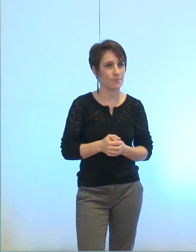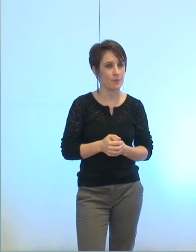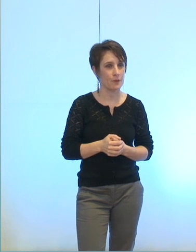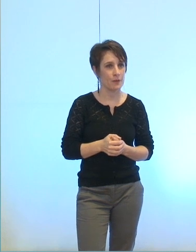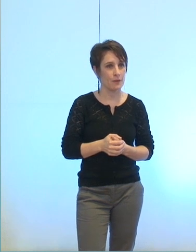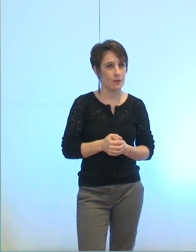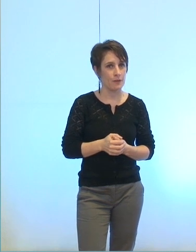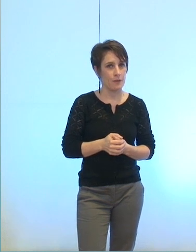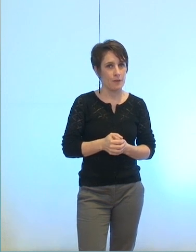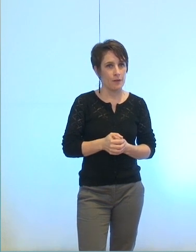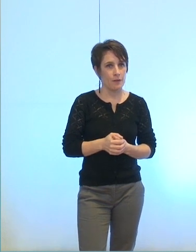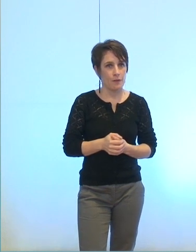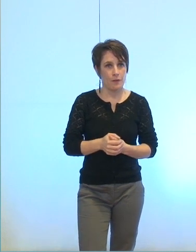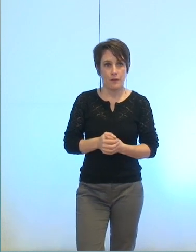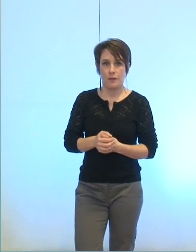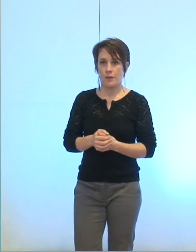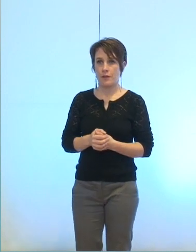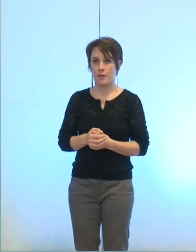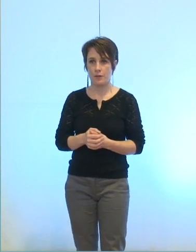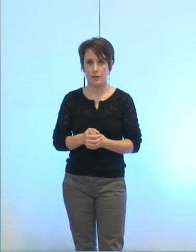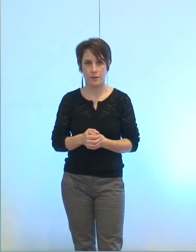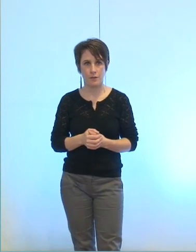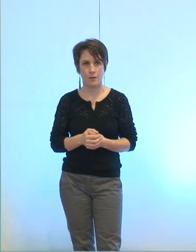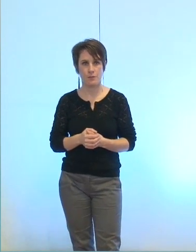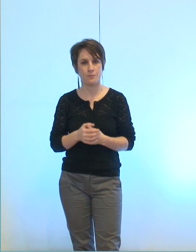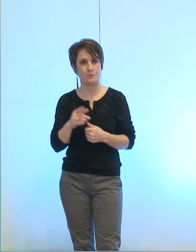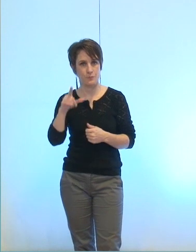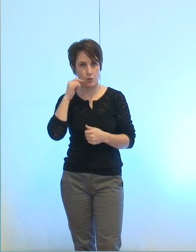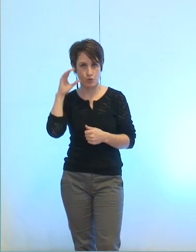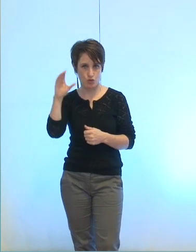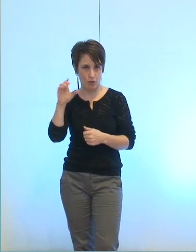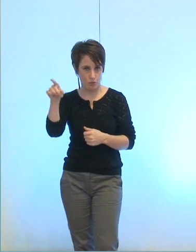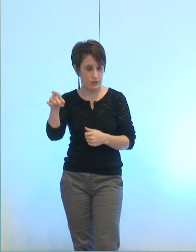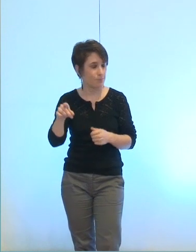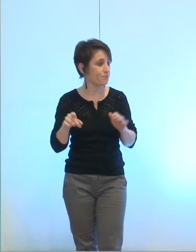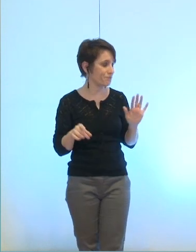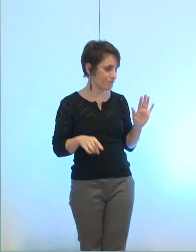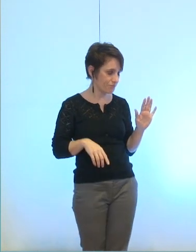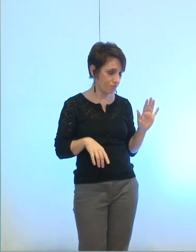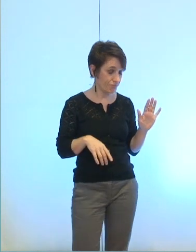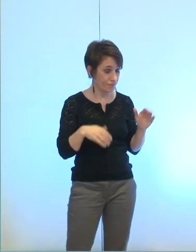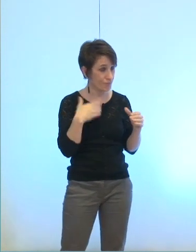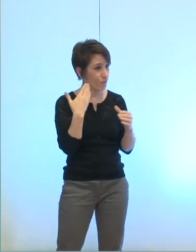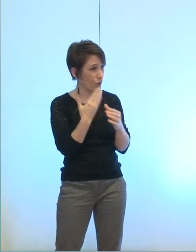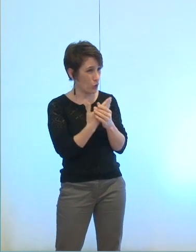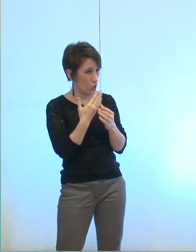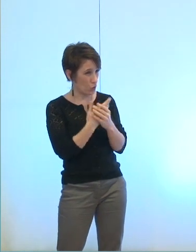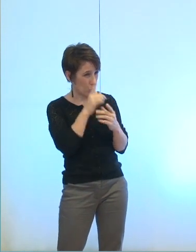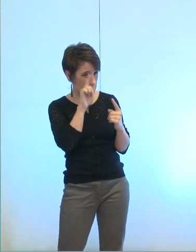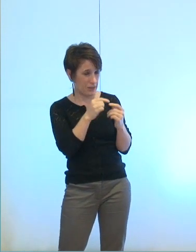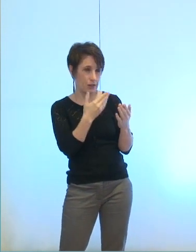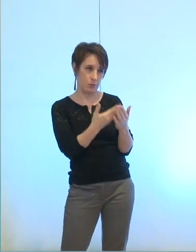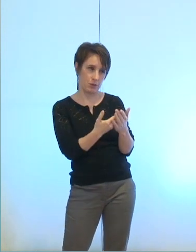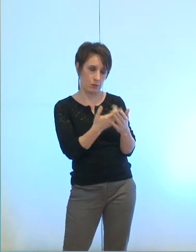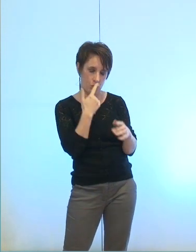libérés sur ce dossier sur lequel il convient de revenir pour corriger